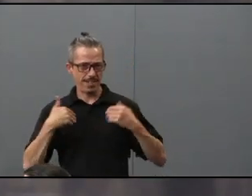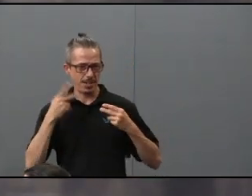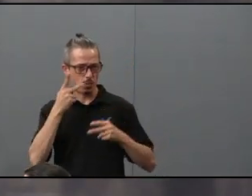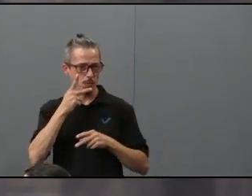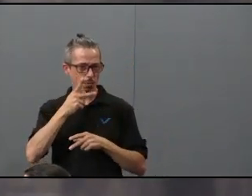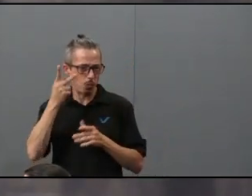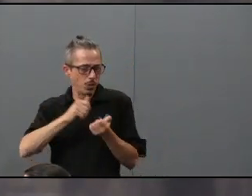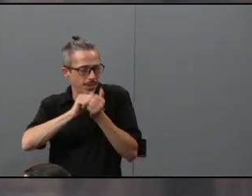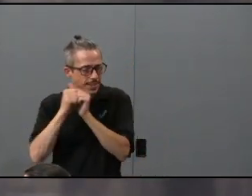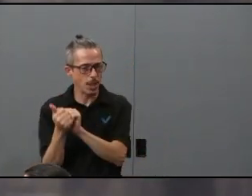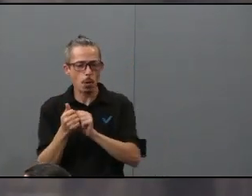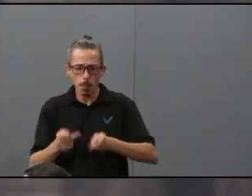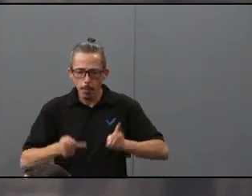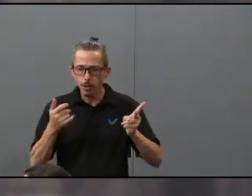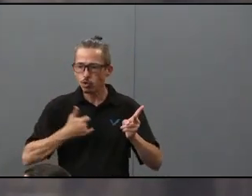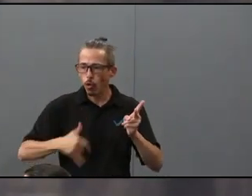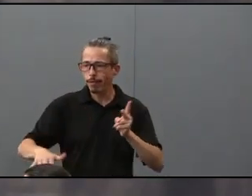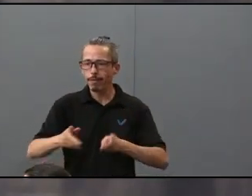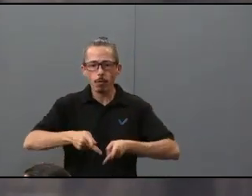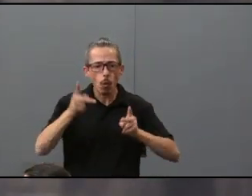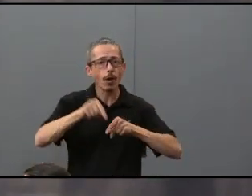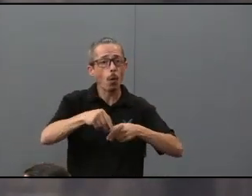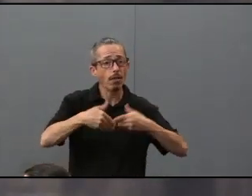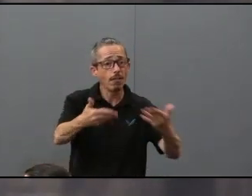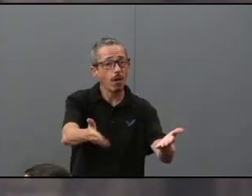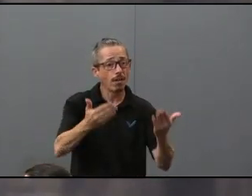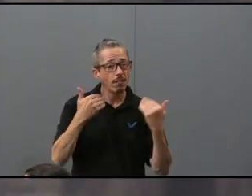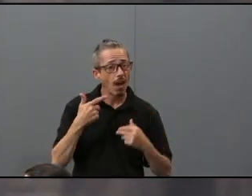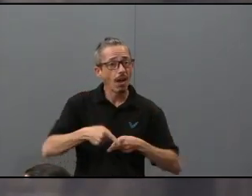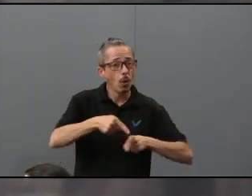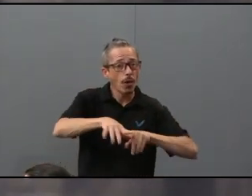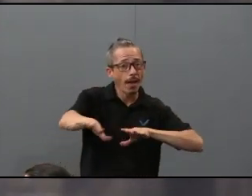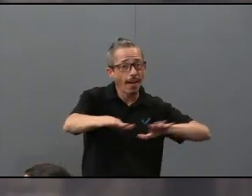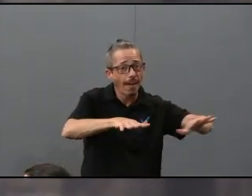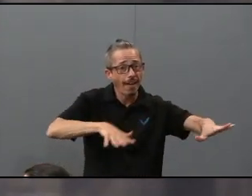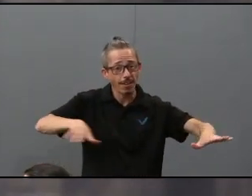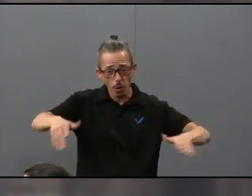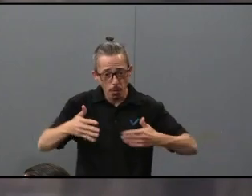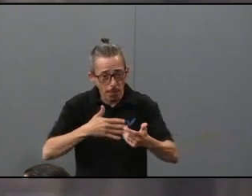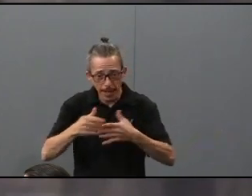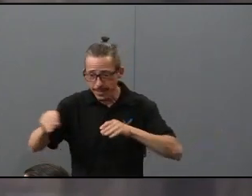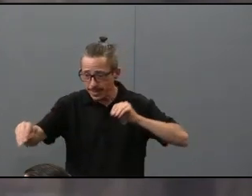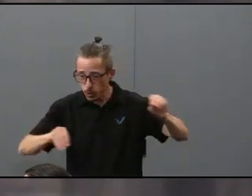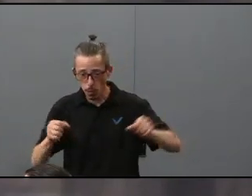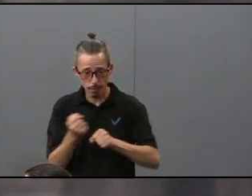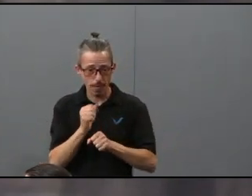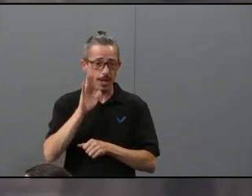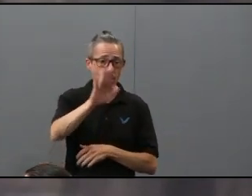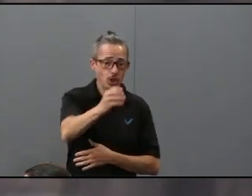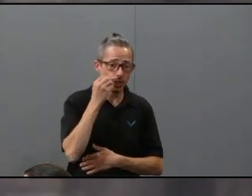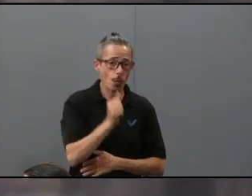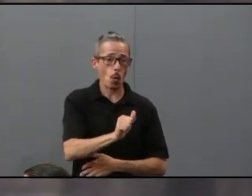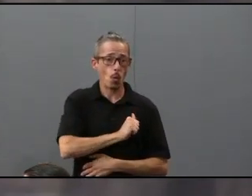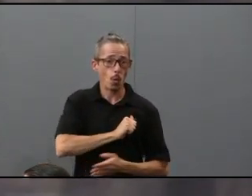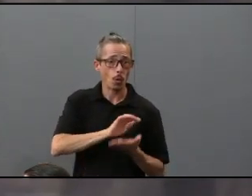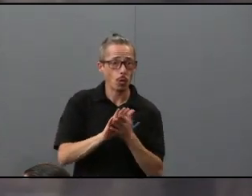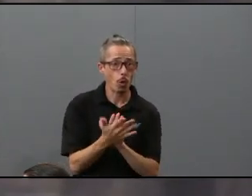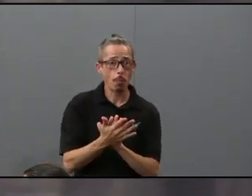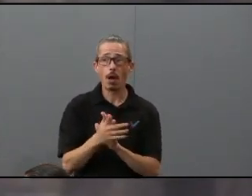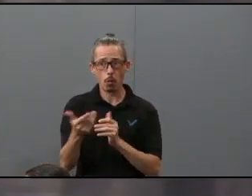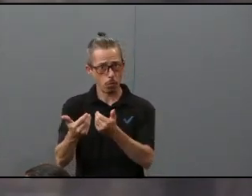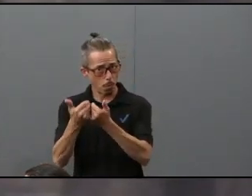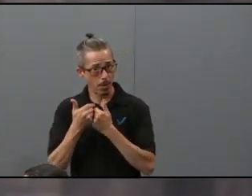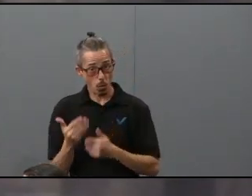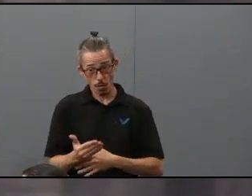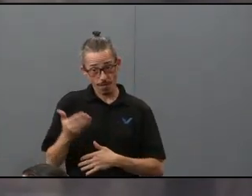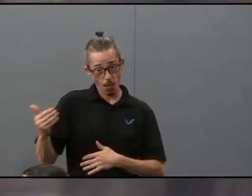on veut permettre à des gens d'avoir de l'agriculture puis d'être capable de faire des choses chez eux j'ai déjà eu une demande